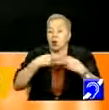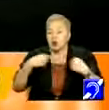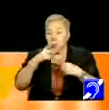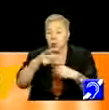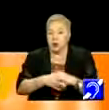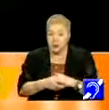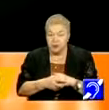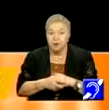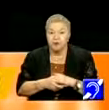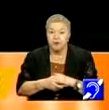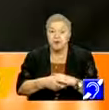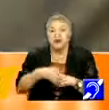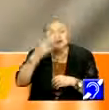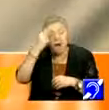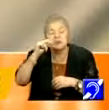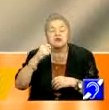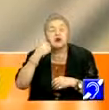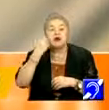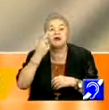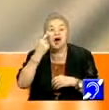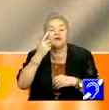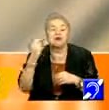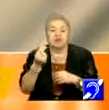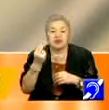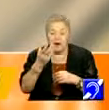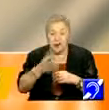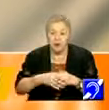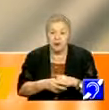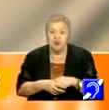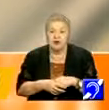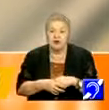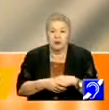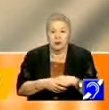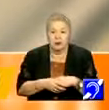dosar. Vă vom ține la curent cu tot ceea ce se întâmplă în acest caz și vom reveni în jurnalele următoare.